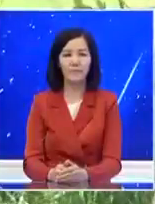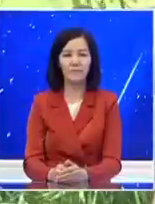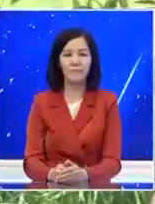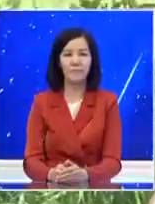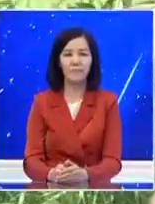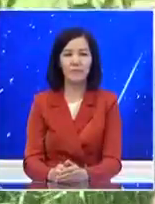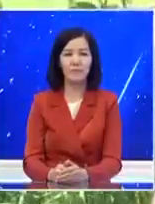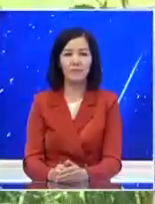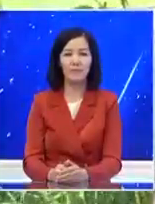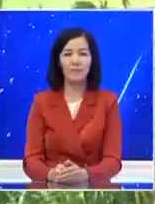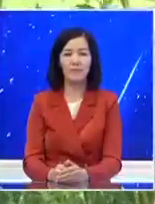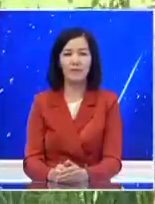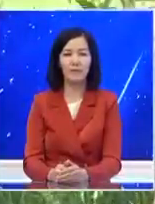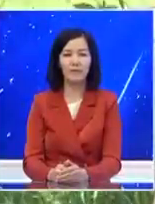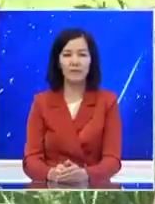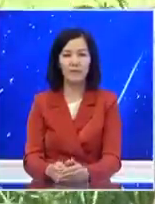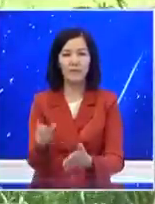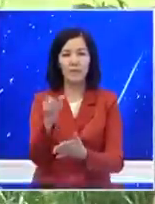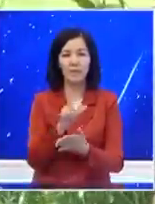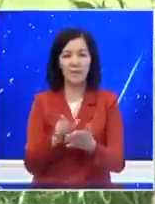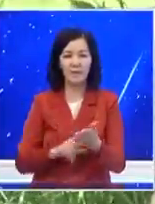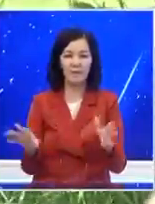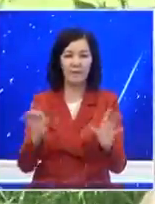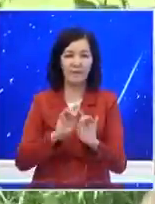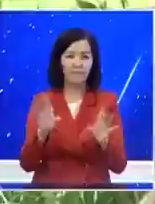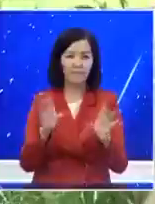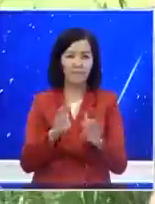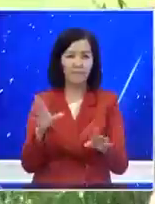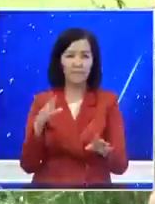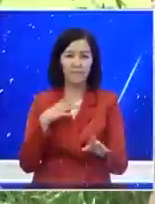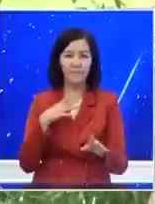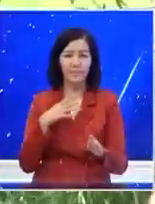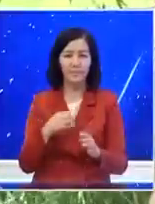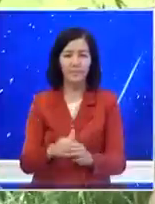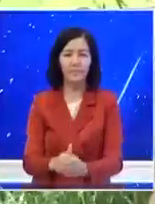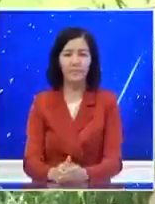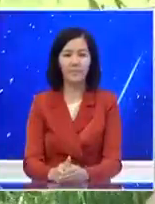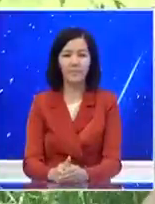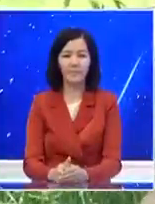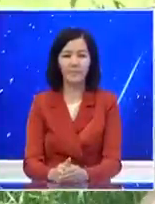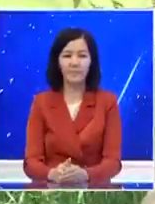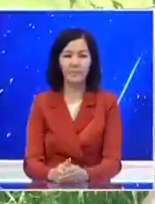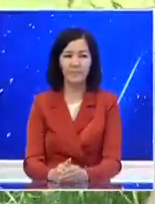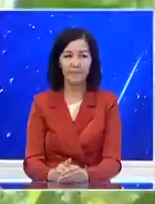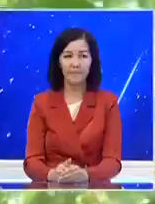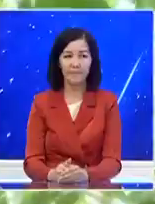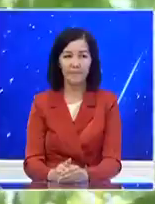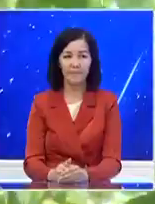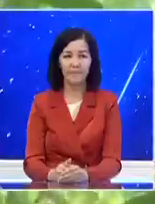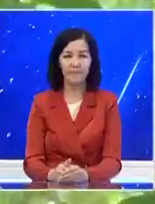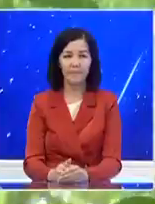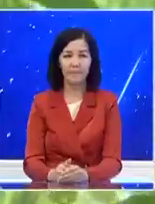жаңылдым, сарғайдым ғой сардаламды сағындым, қарашығым құлыным деп зарлаған алыстағы